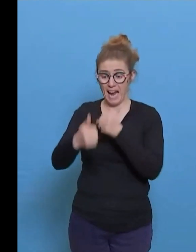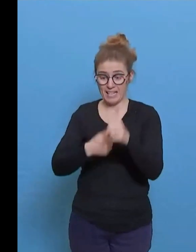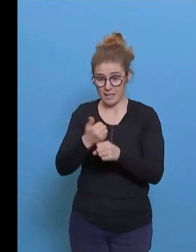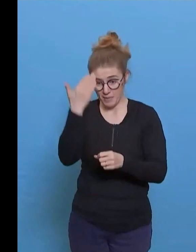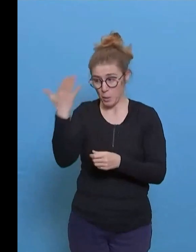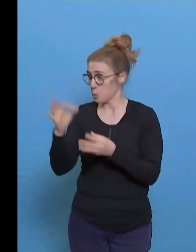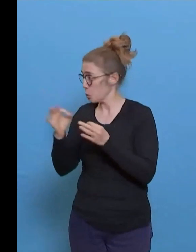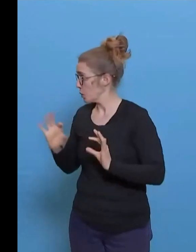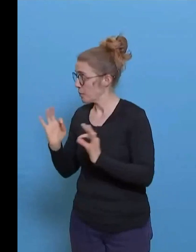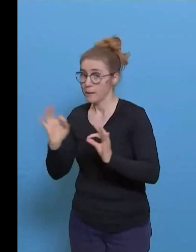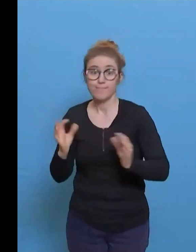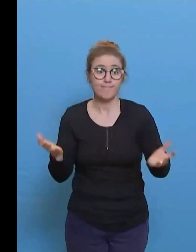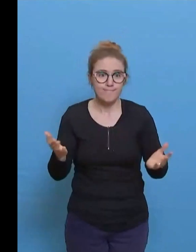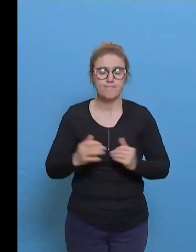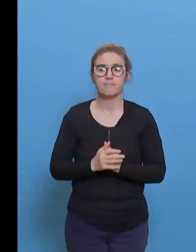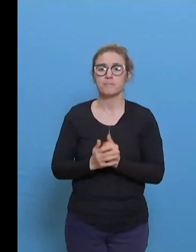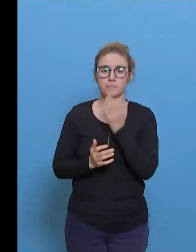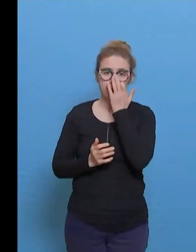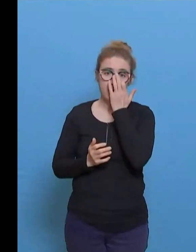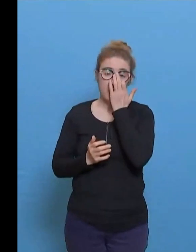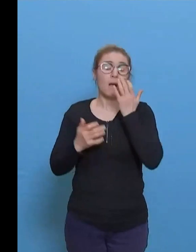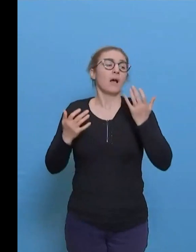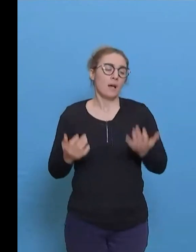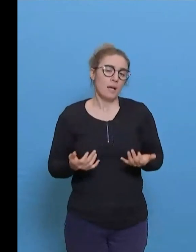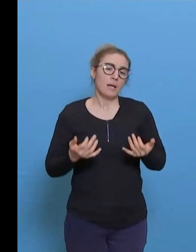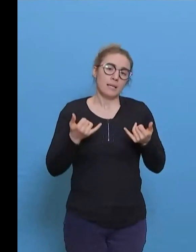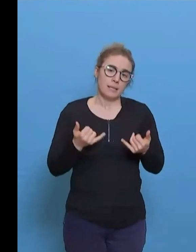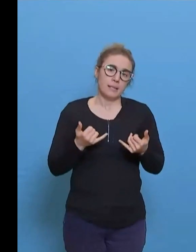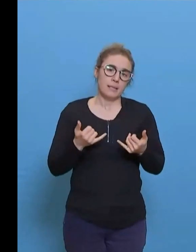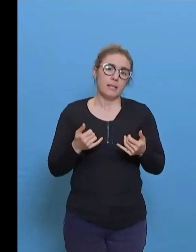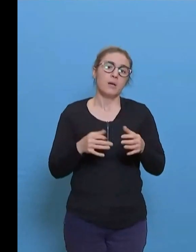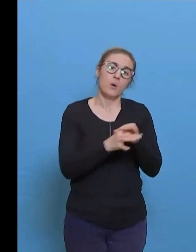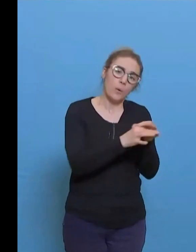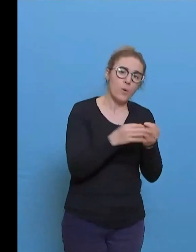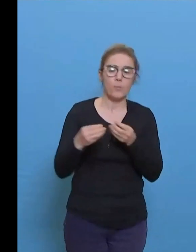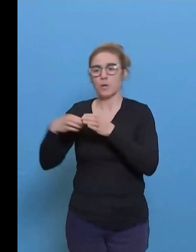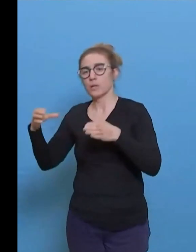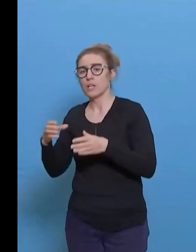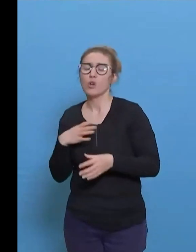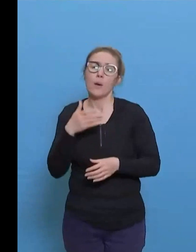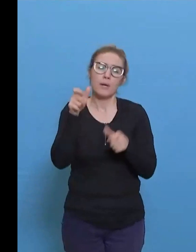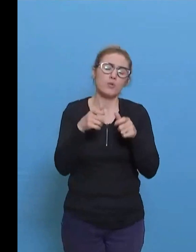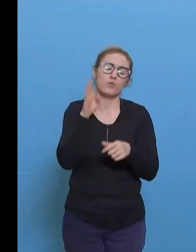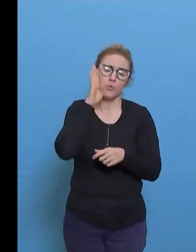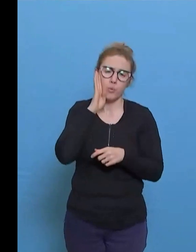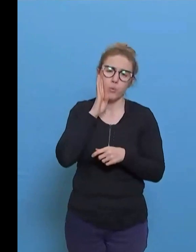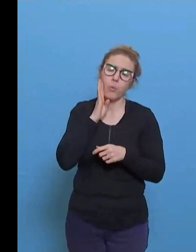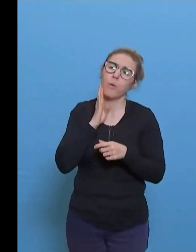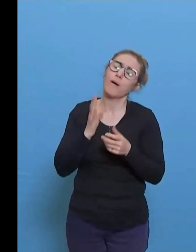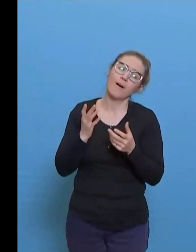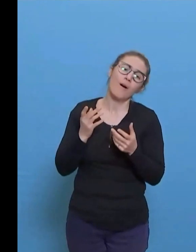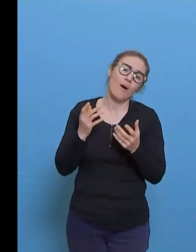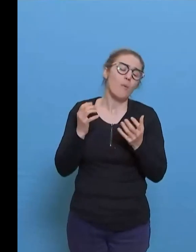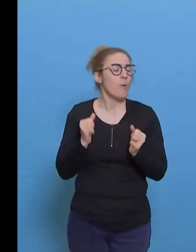pas trouvées. Et enfin, puisqu'ici, sur les bancs de l'opposition et ailleurs, il y a des bonnes âmes pour donner à d'autres